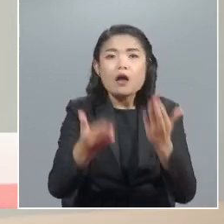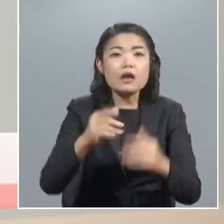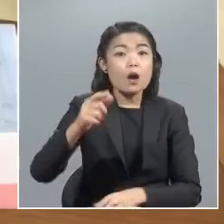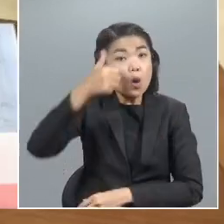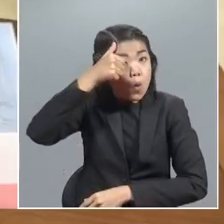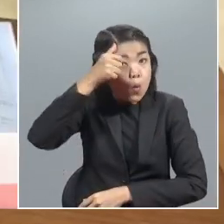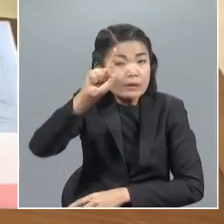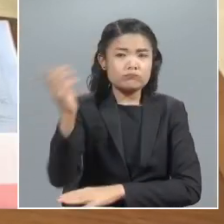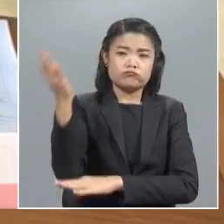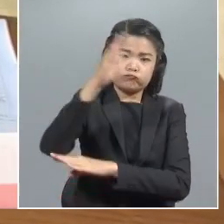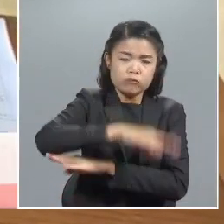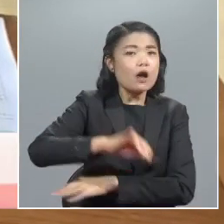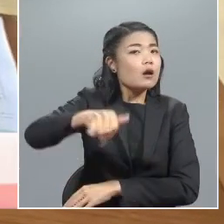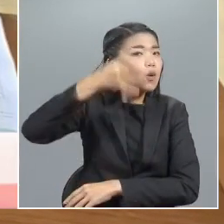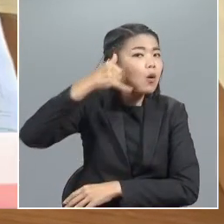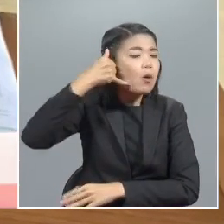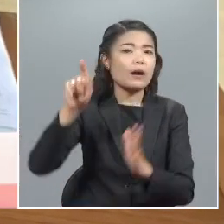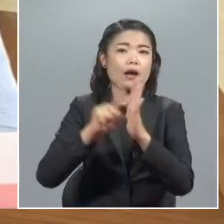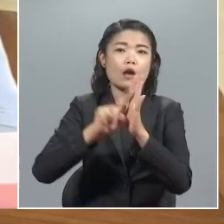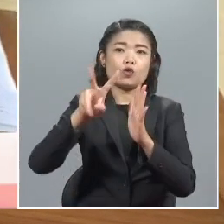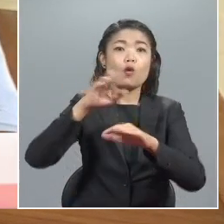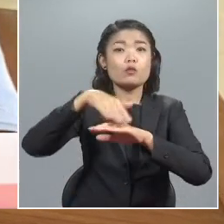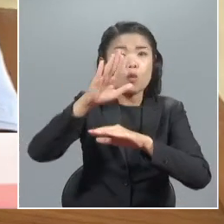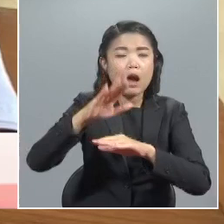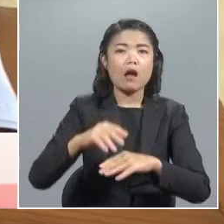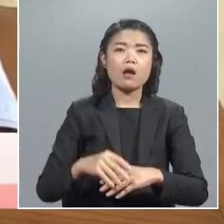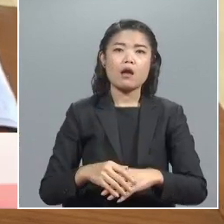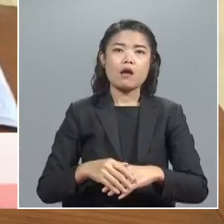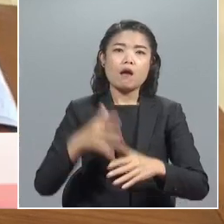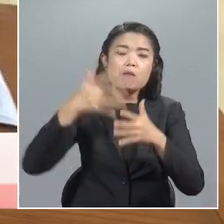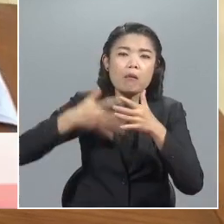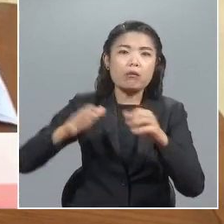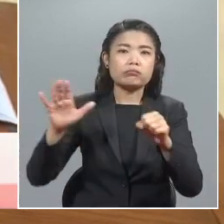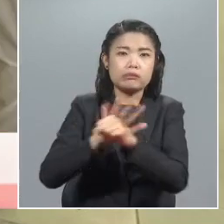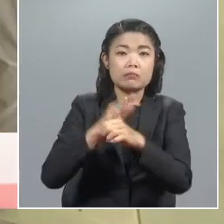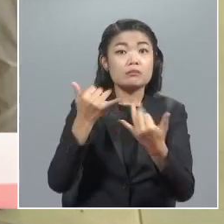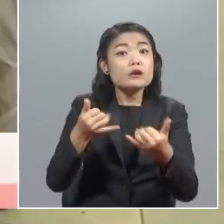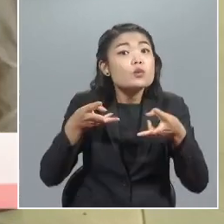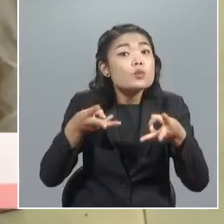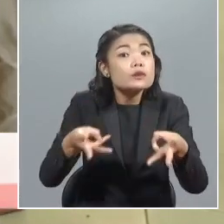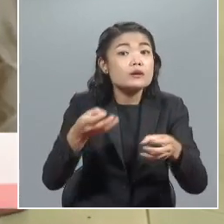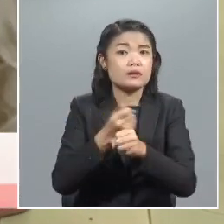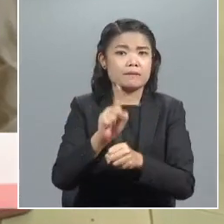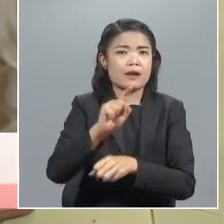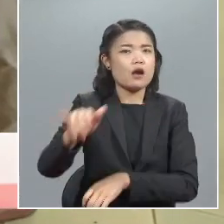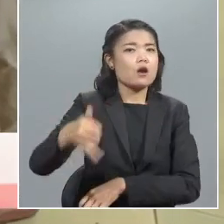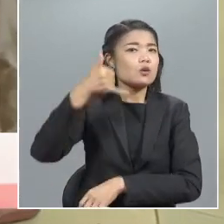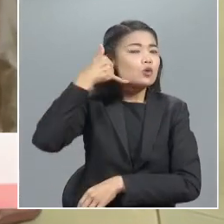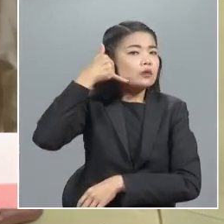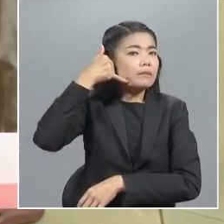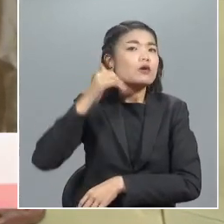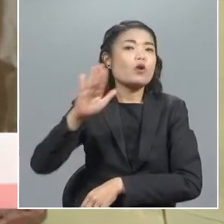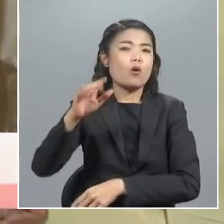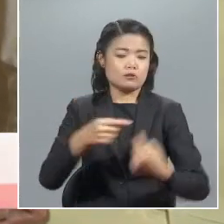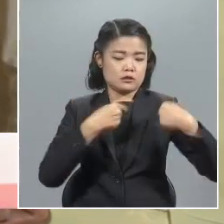โทรเข้ามามากกว่า 200สายจนคู่สายล้นล่าสุดตอนนี้ใช้วิธีโอนสายเข้าโทรศัพท์มือถือของจิต